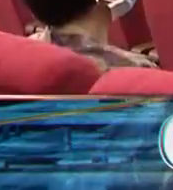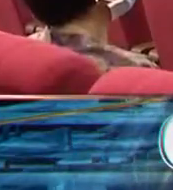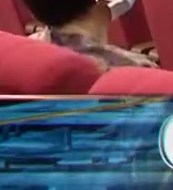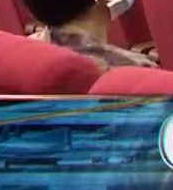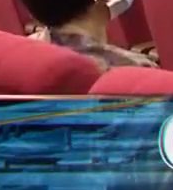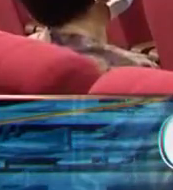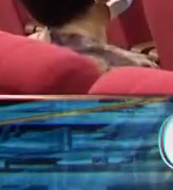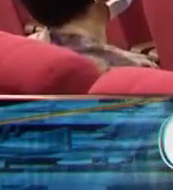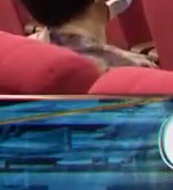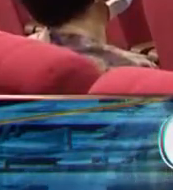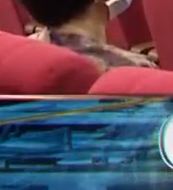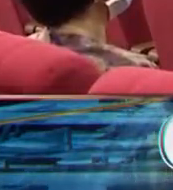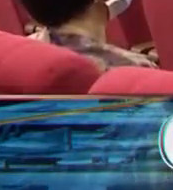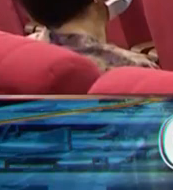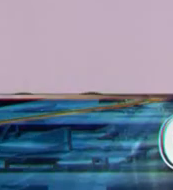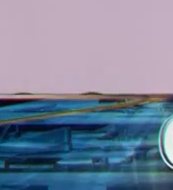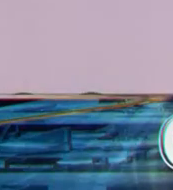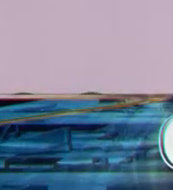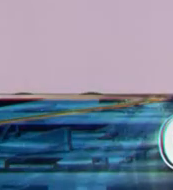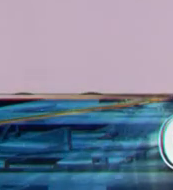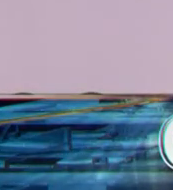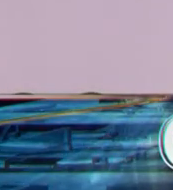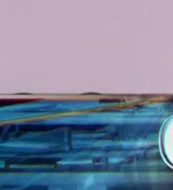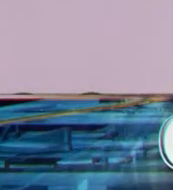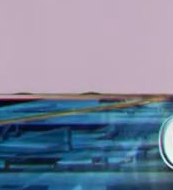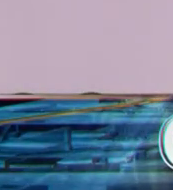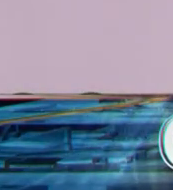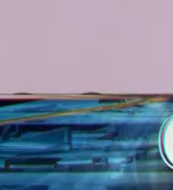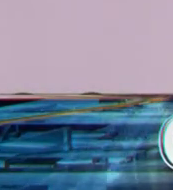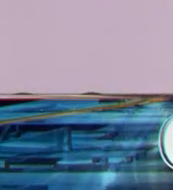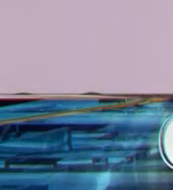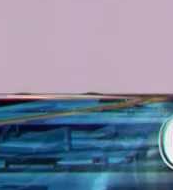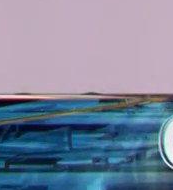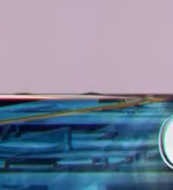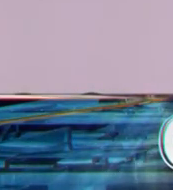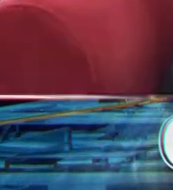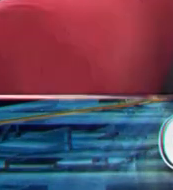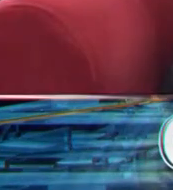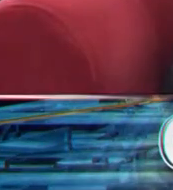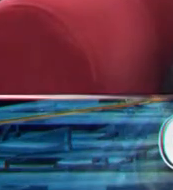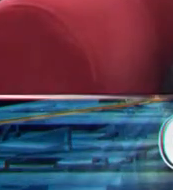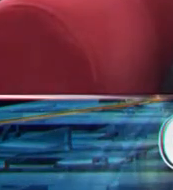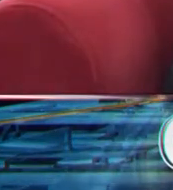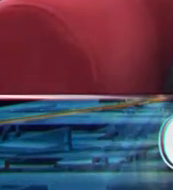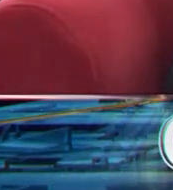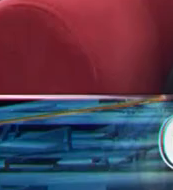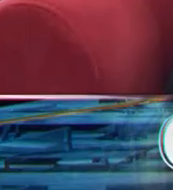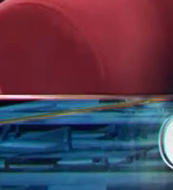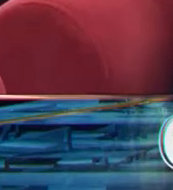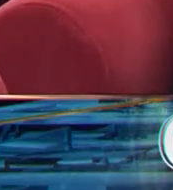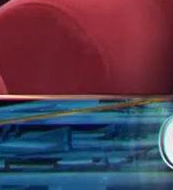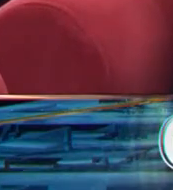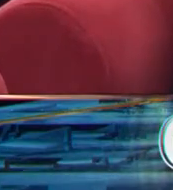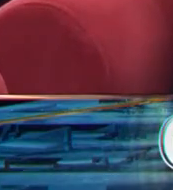все по-честному единую систему очередности на получение квартиры или земельного участка под и же с предлагают сформировать в